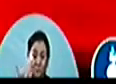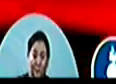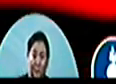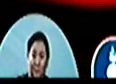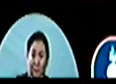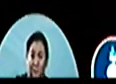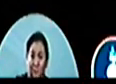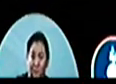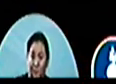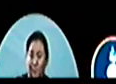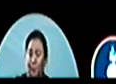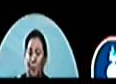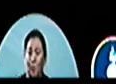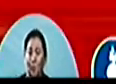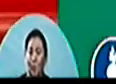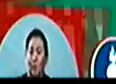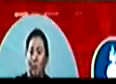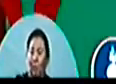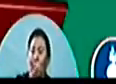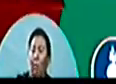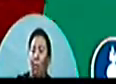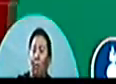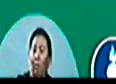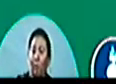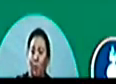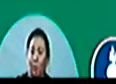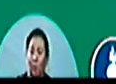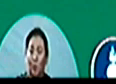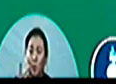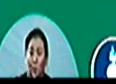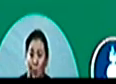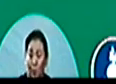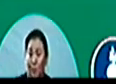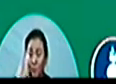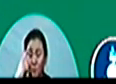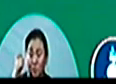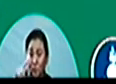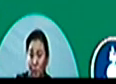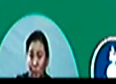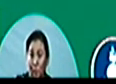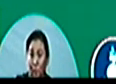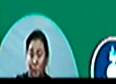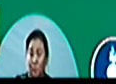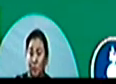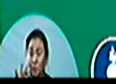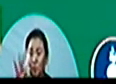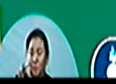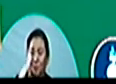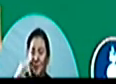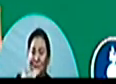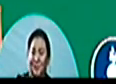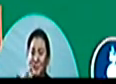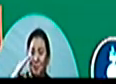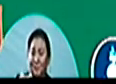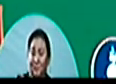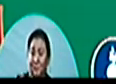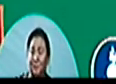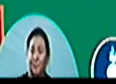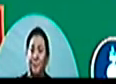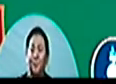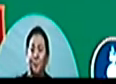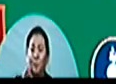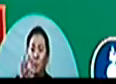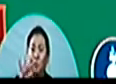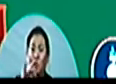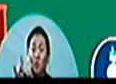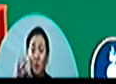боловсруулах явдлыг талсан зогсоо. Төрийн өндөр албан тушаалтан нь ёс зүйн зөрчил гаргасан бол огцруулах, чөлөөлөх хууль зүйн